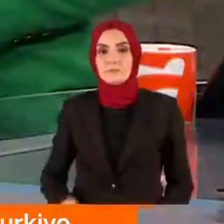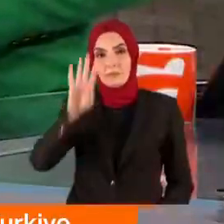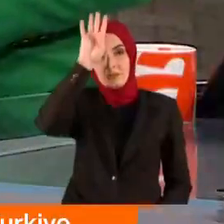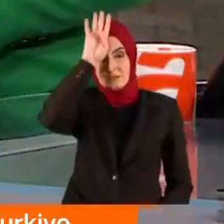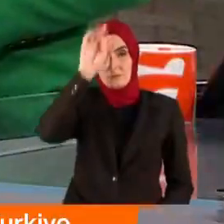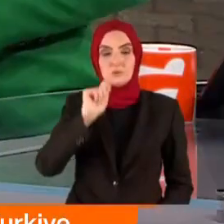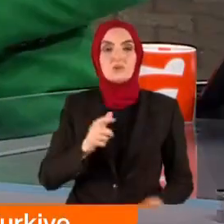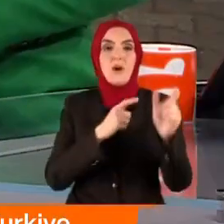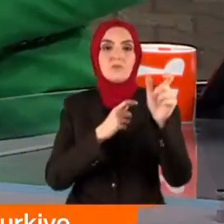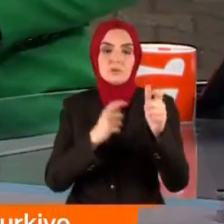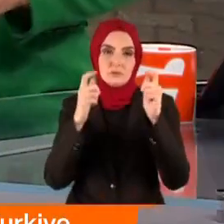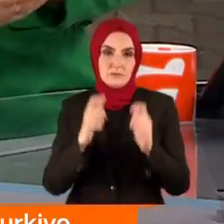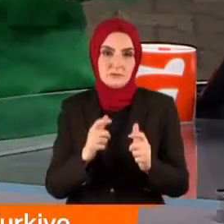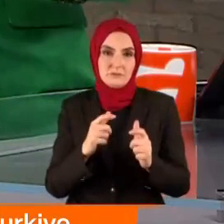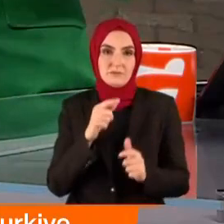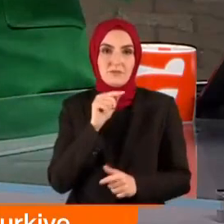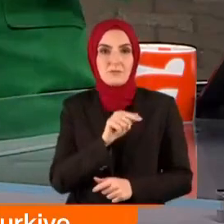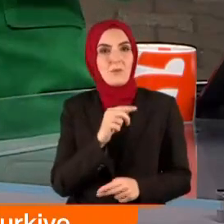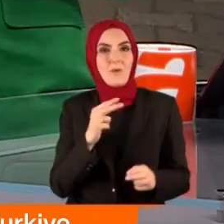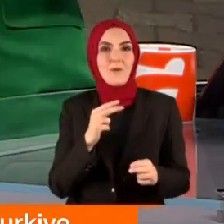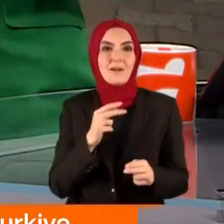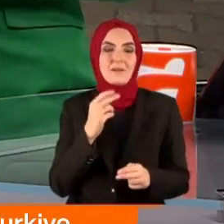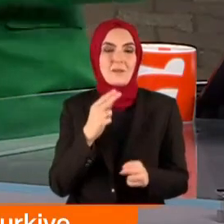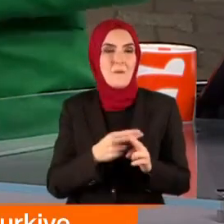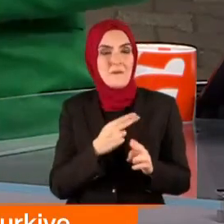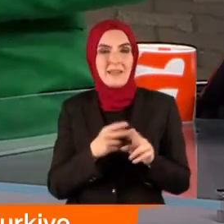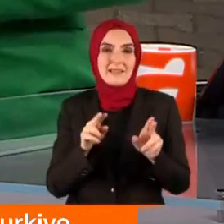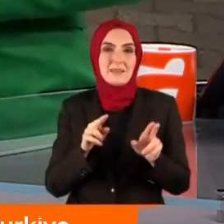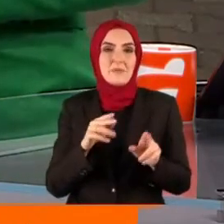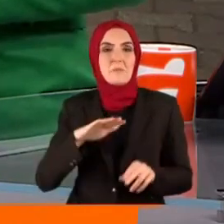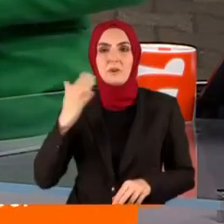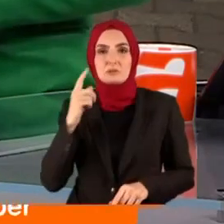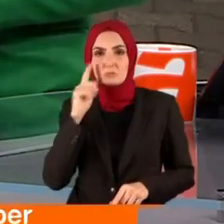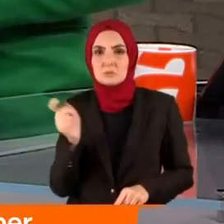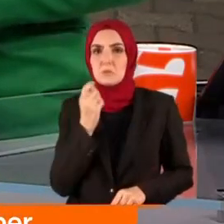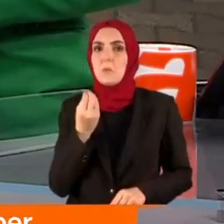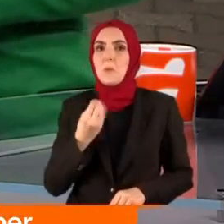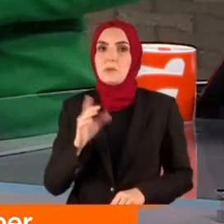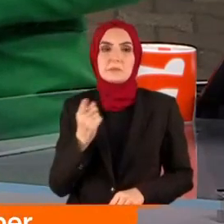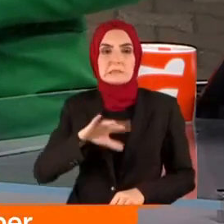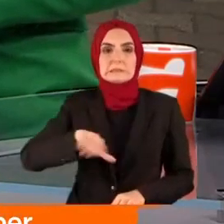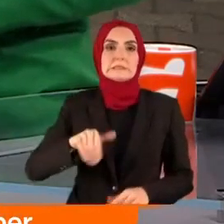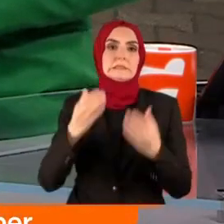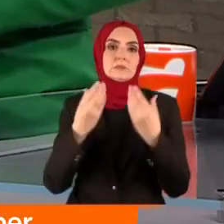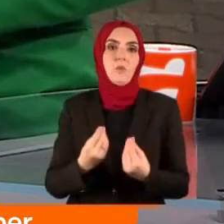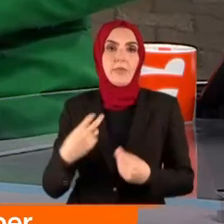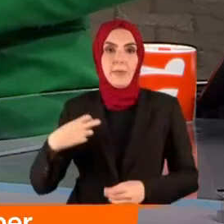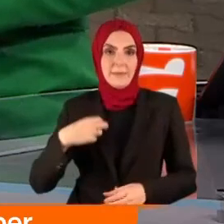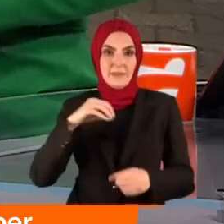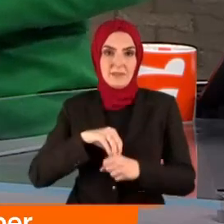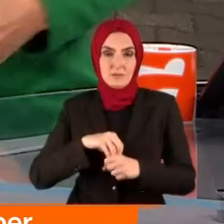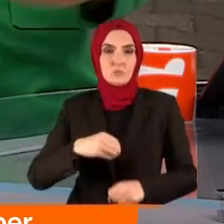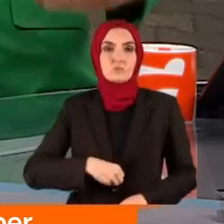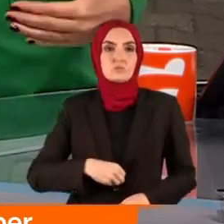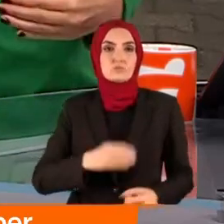İstanbul Avcılar'da örneğine pek rastlanmayacak türden bir hırsızlık olayı yaşandı. Emniyette suç dosyası epey kabarık bir